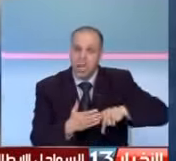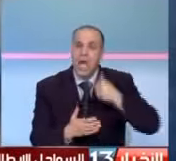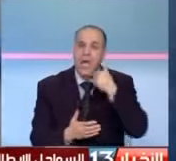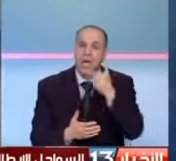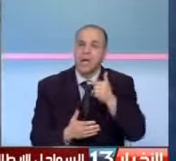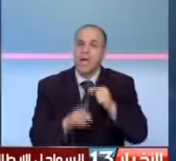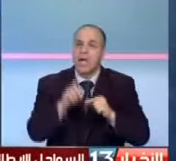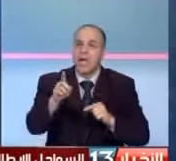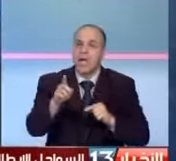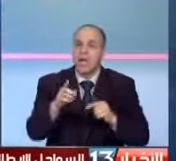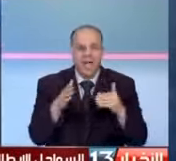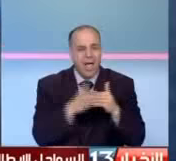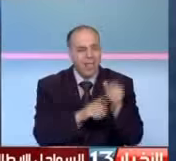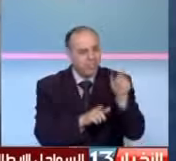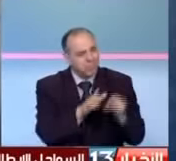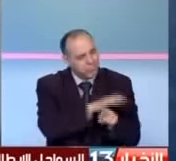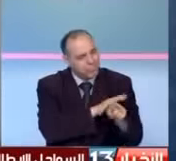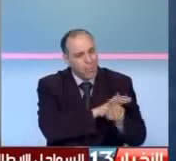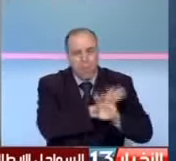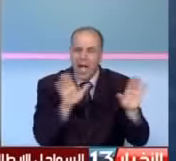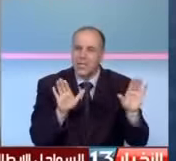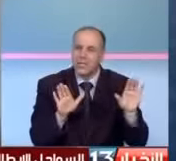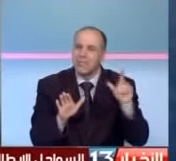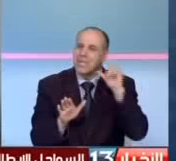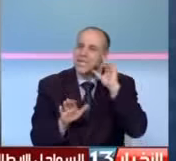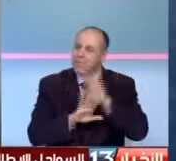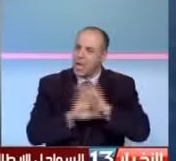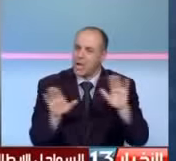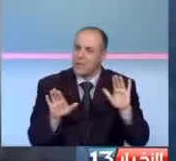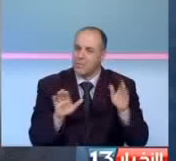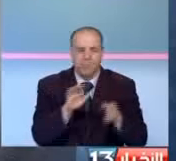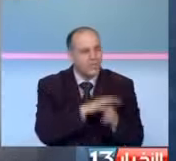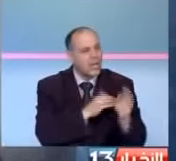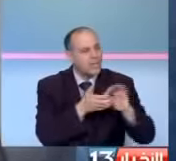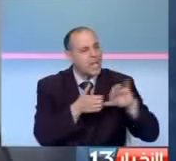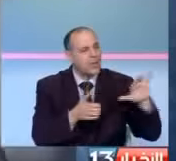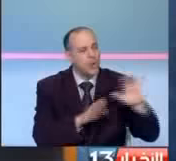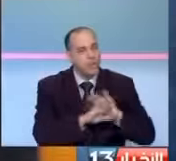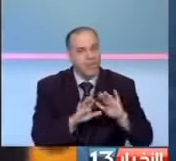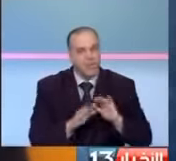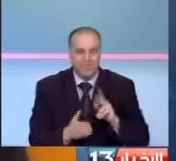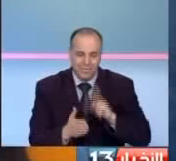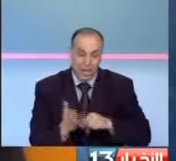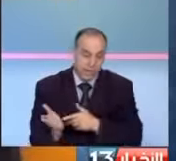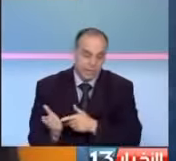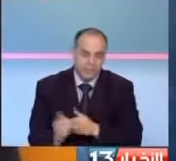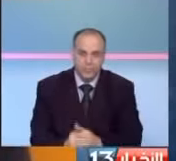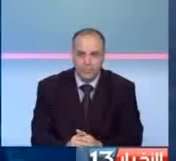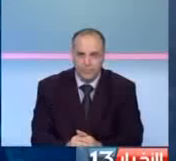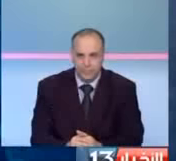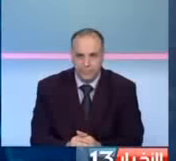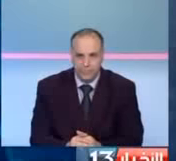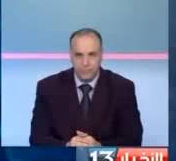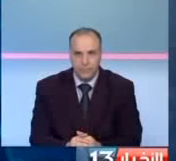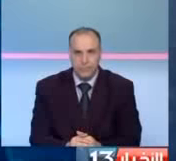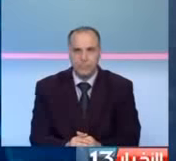لاتفاق بشأن الحد من تهريب البشر من ليبيا إلى بلدان الاتحاد الأوروبي.